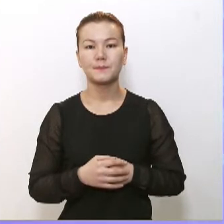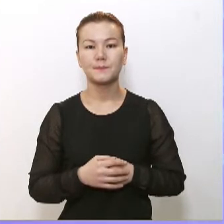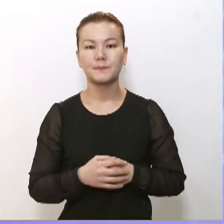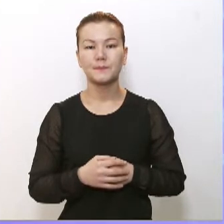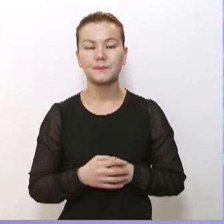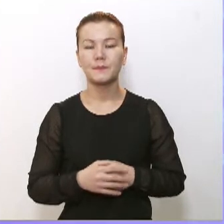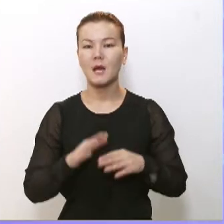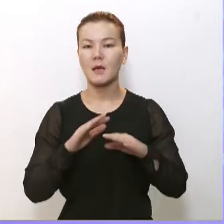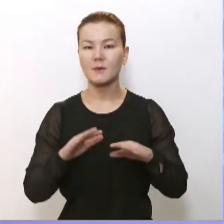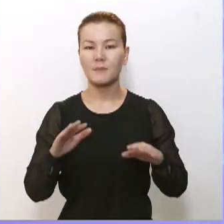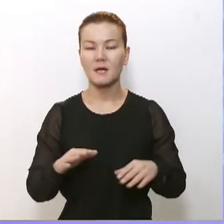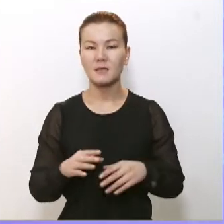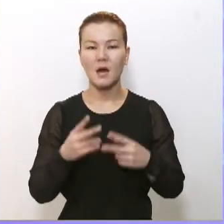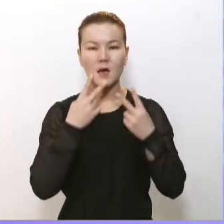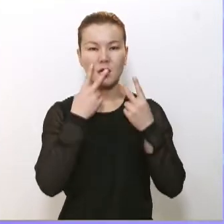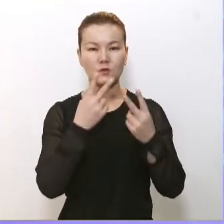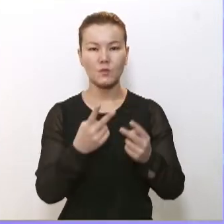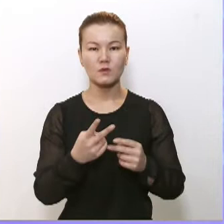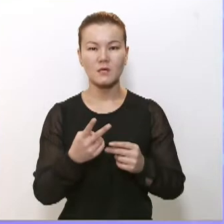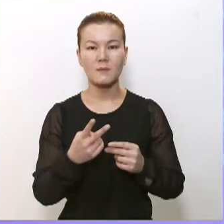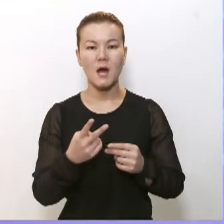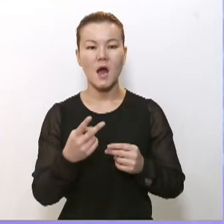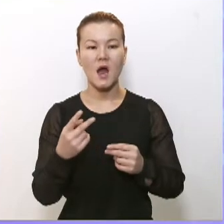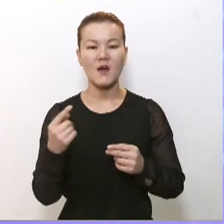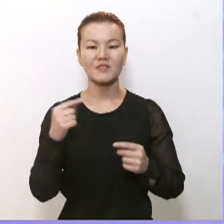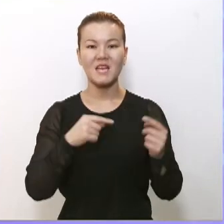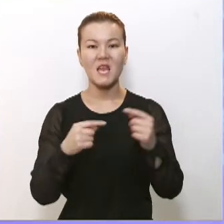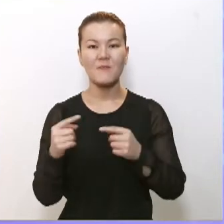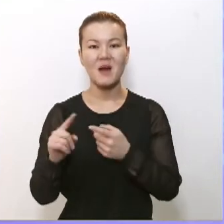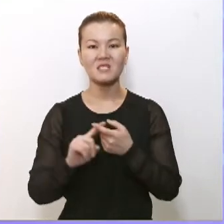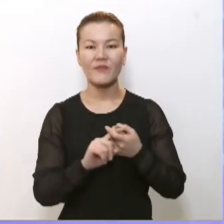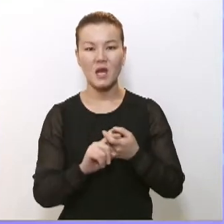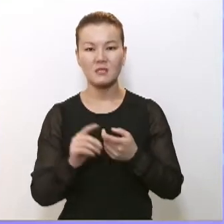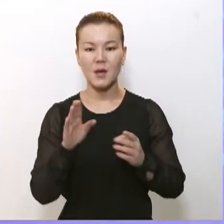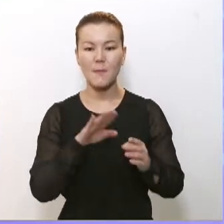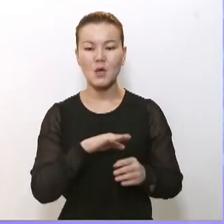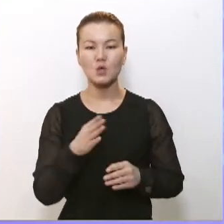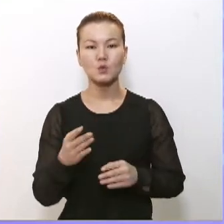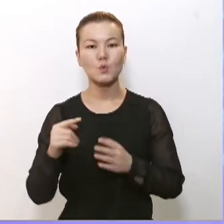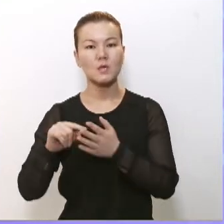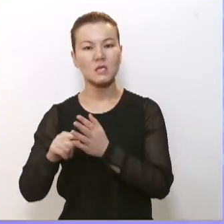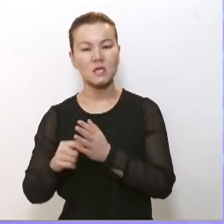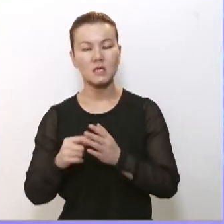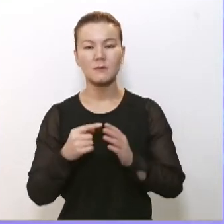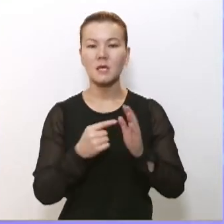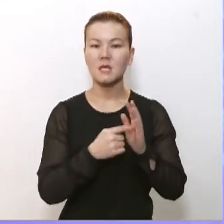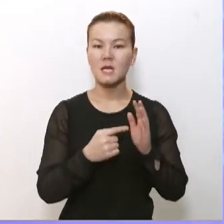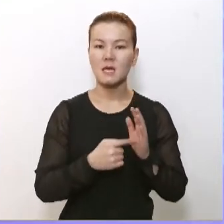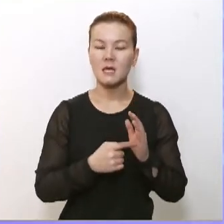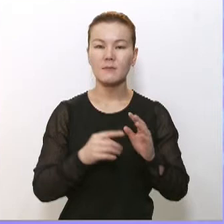ребята рассмотрим взаимосвязь между умножением и делением в